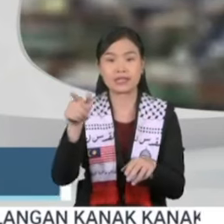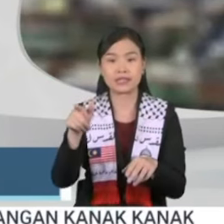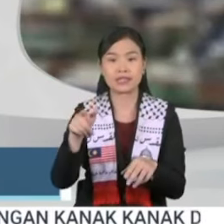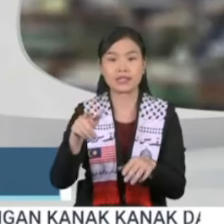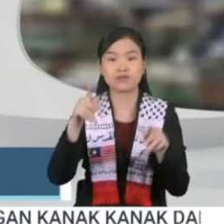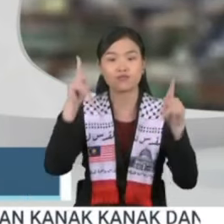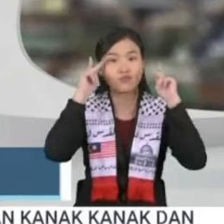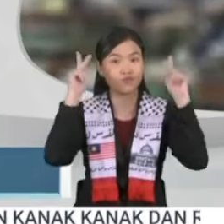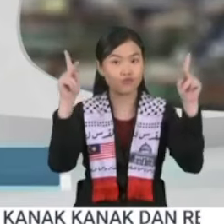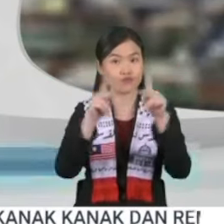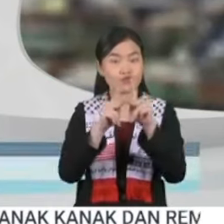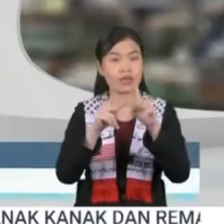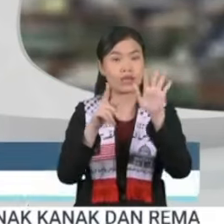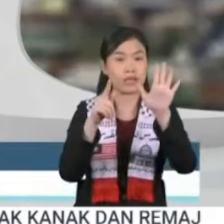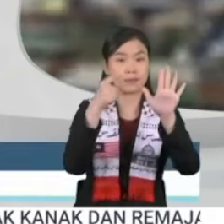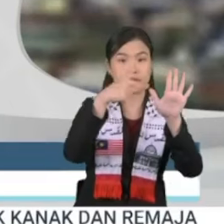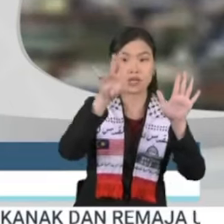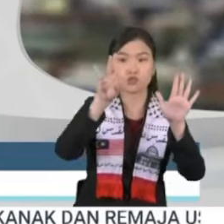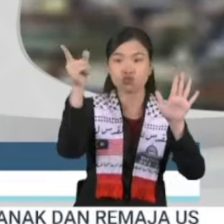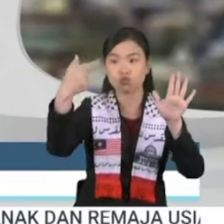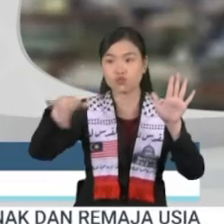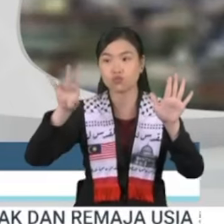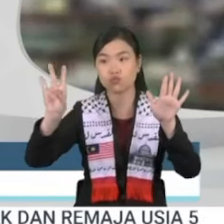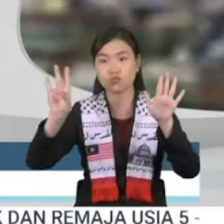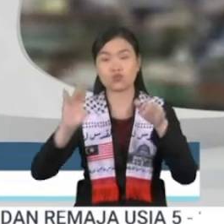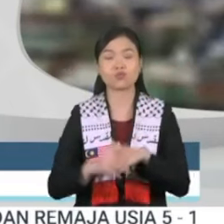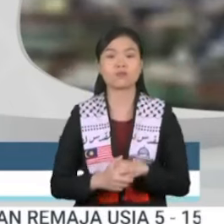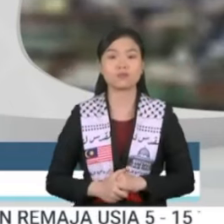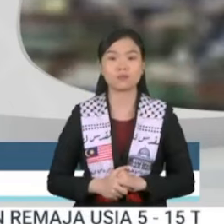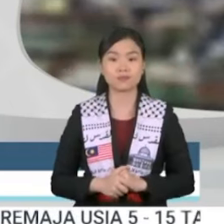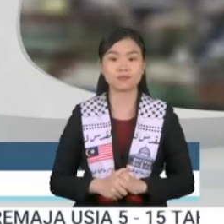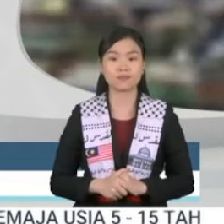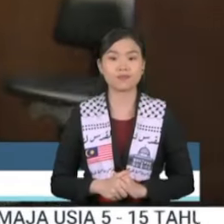Sayangi Kuantan pada 5 hingga 7 Julai ini.